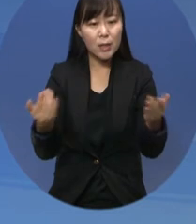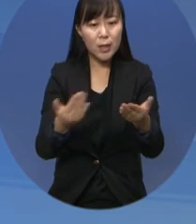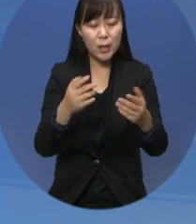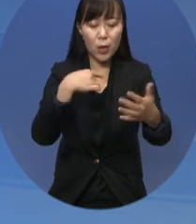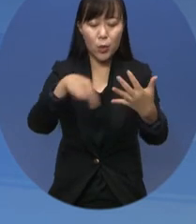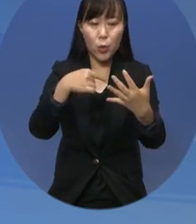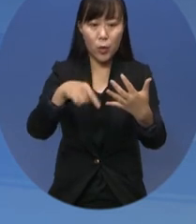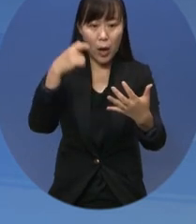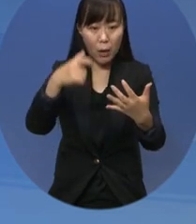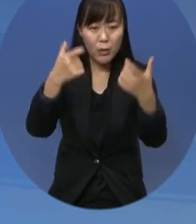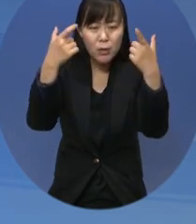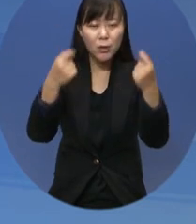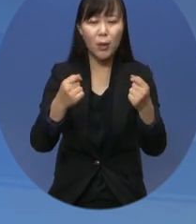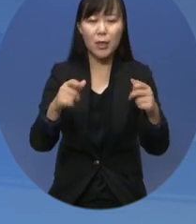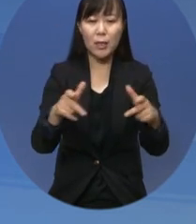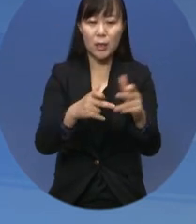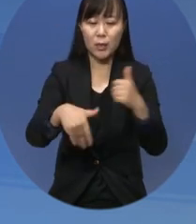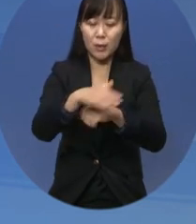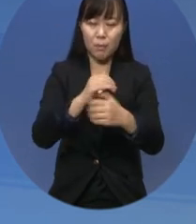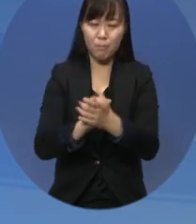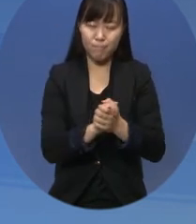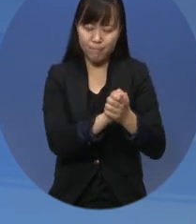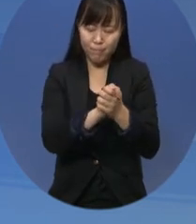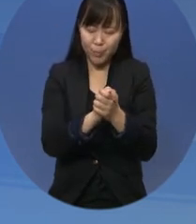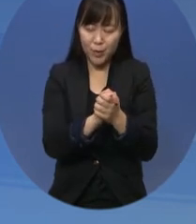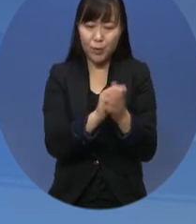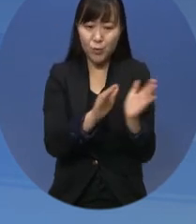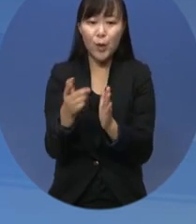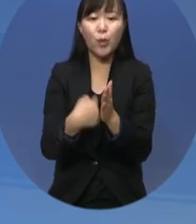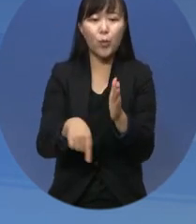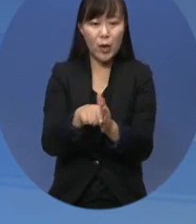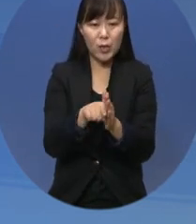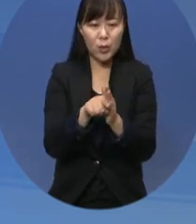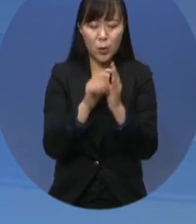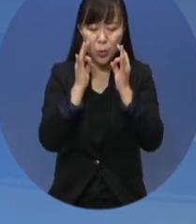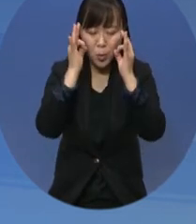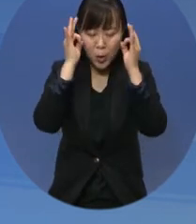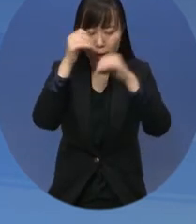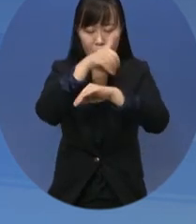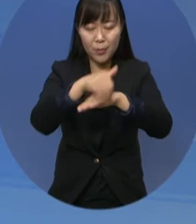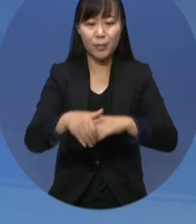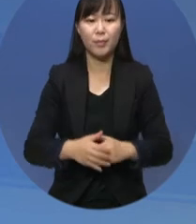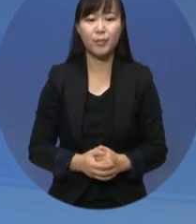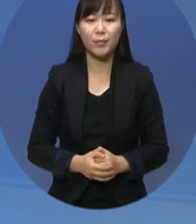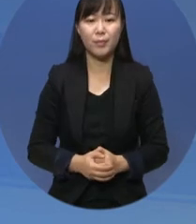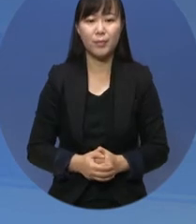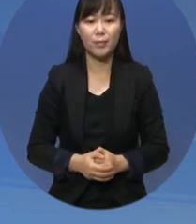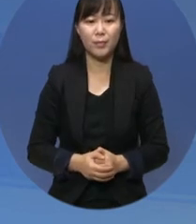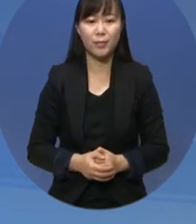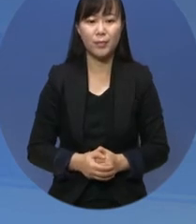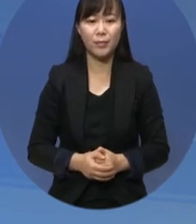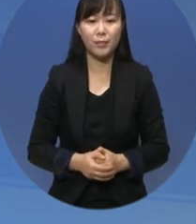교육 강화 등 장애 친화 환경 조성을 위해 지속적으로 노력할 예정입니다.